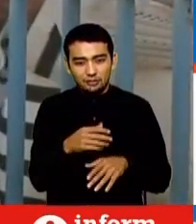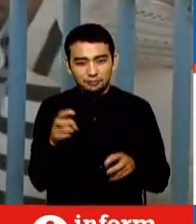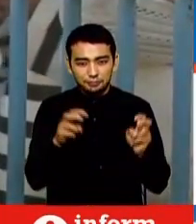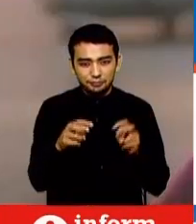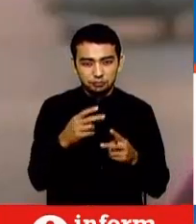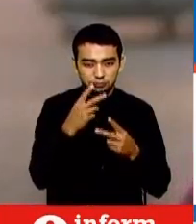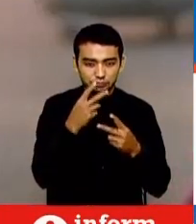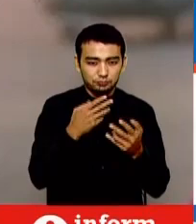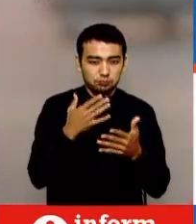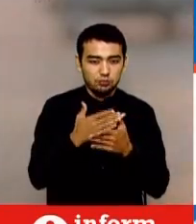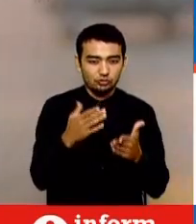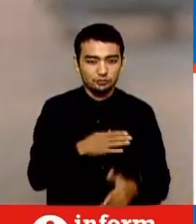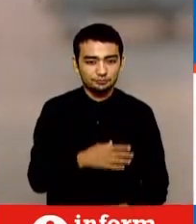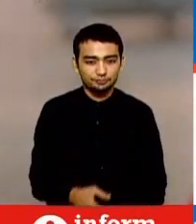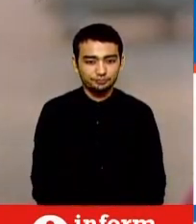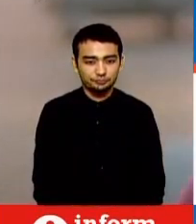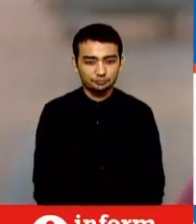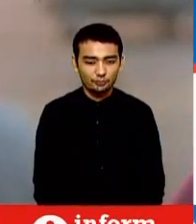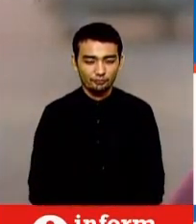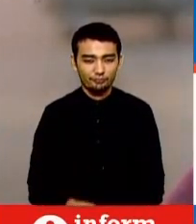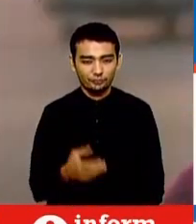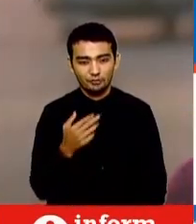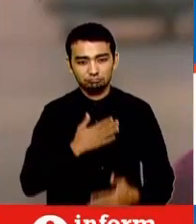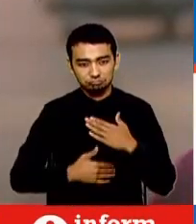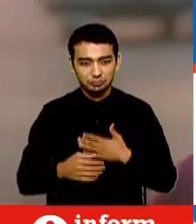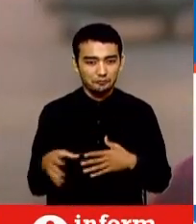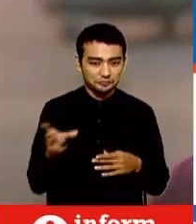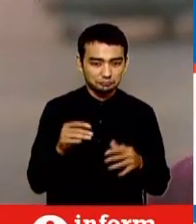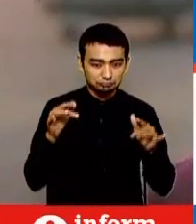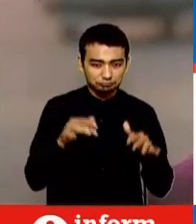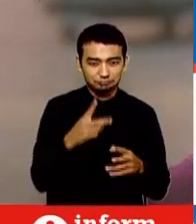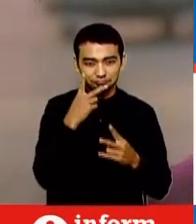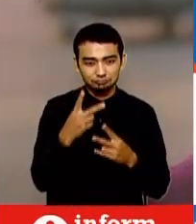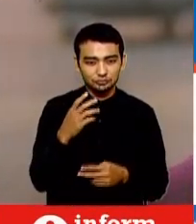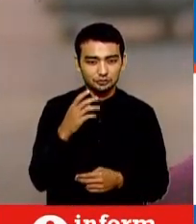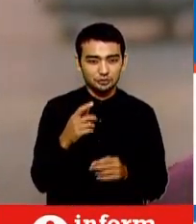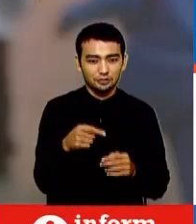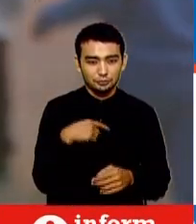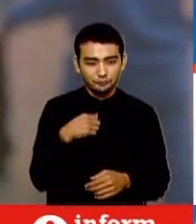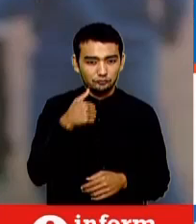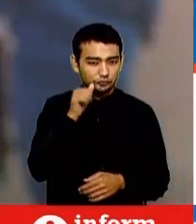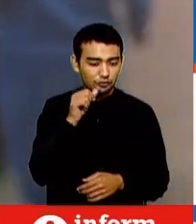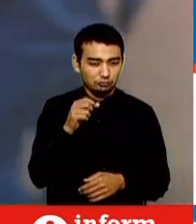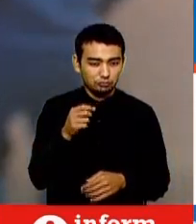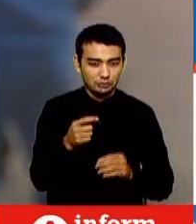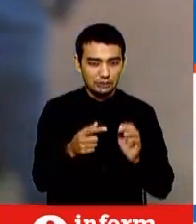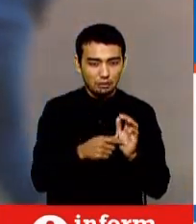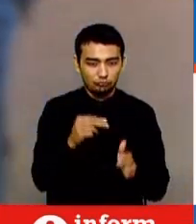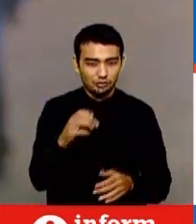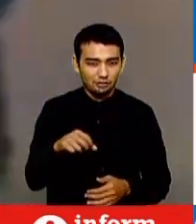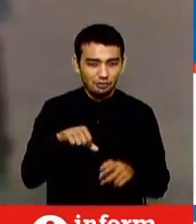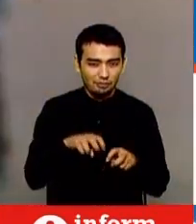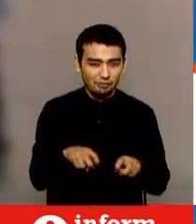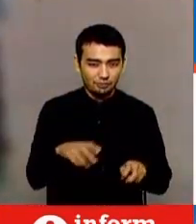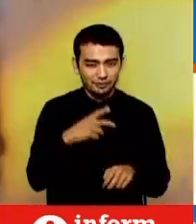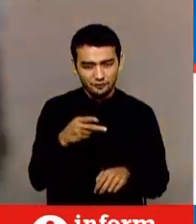бөленді. Халық деген қуанып, бәрі келіп, қарап, кеше екі сағат отырдық осында. Қандай қыздардың дауысы қандай,